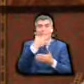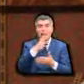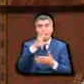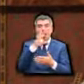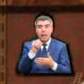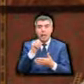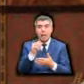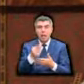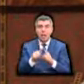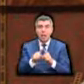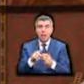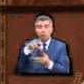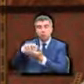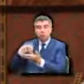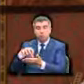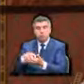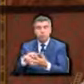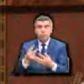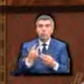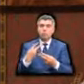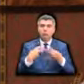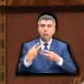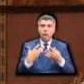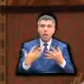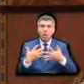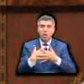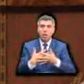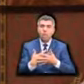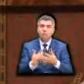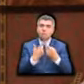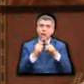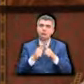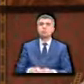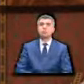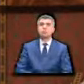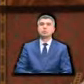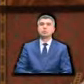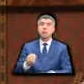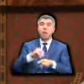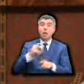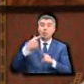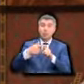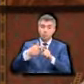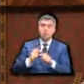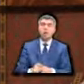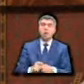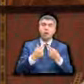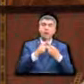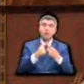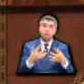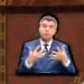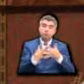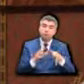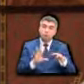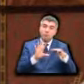فيها ما هو قاري، فيها ما هو ثنائي، وفيها أيضا ما هو إقليمي. بالإضافة إلى ذلك، فالغاية من هذه الشراكات هي توفيق